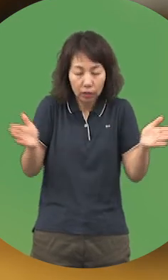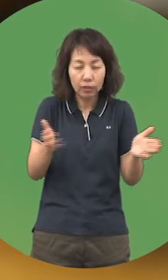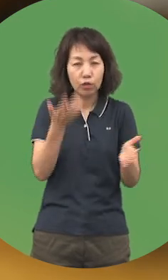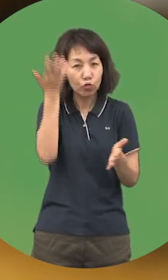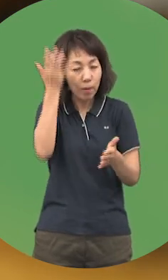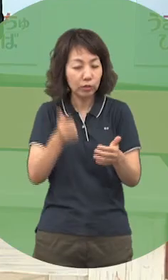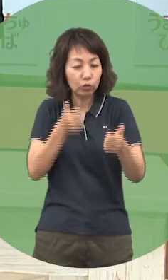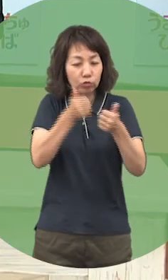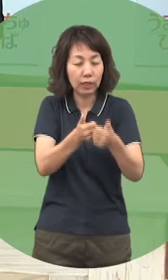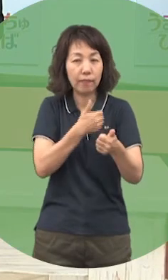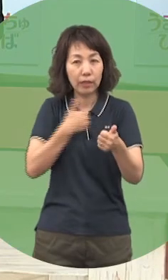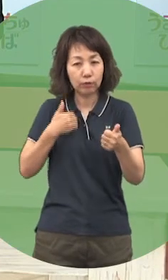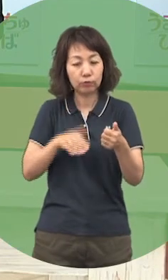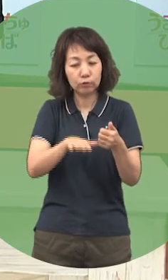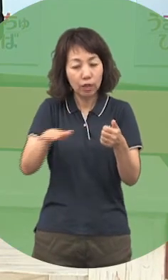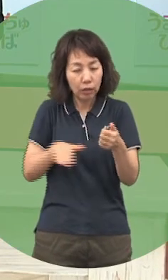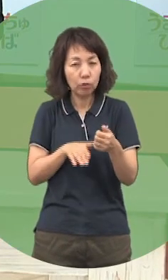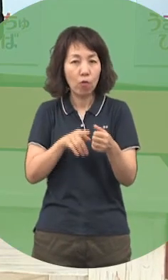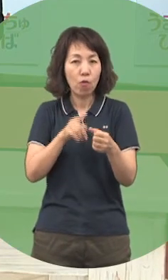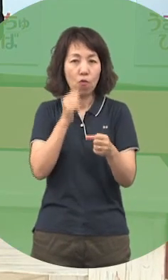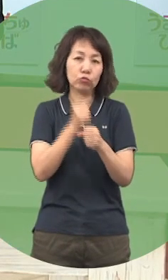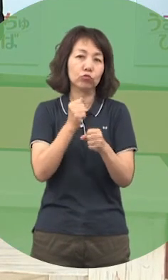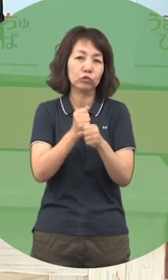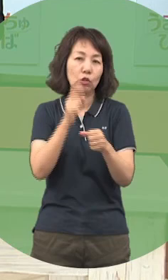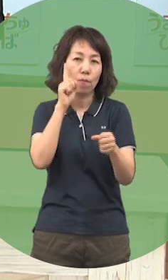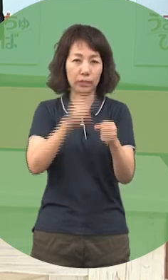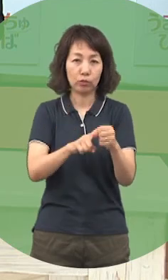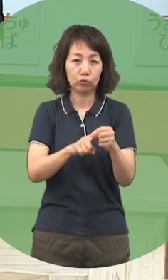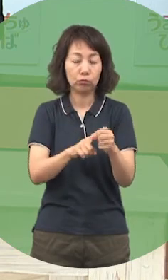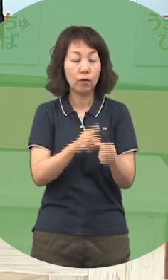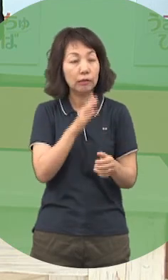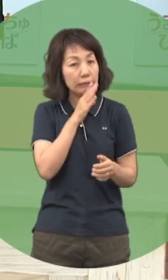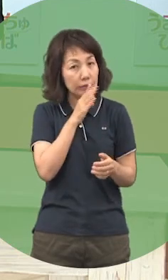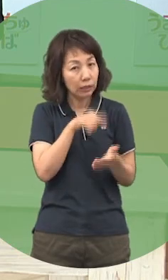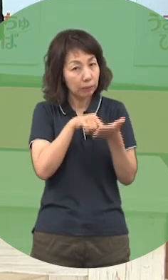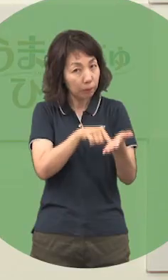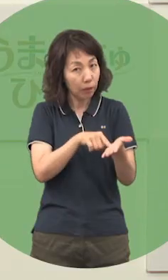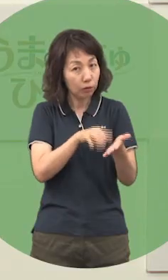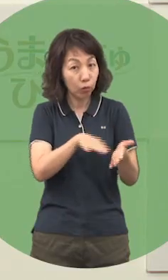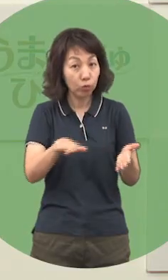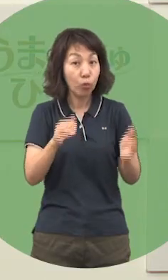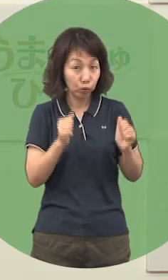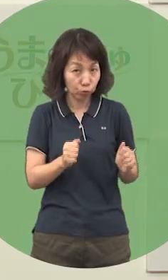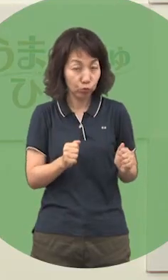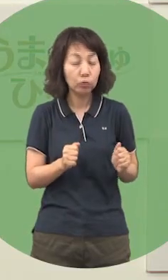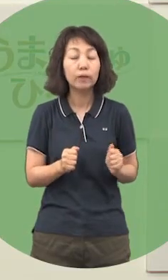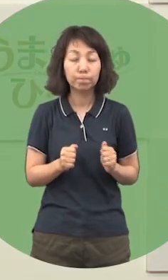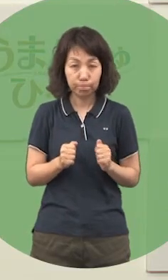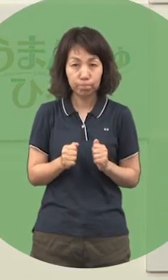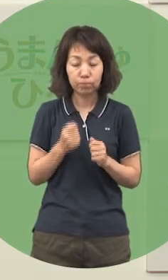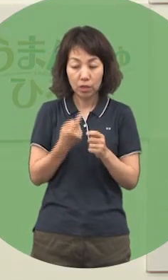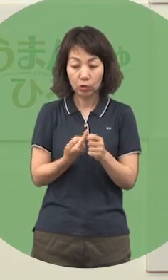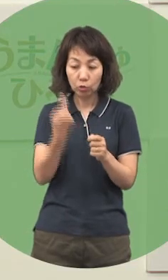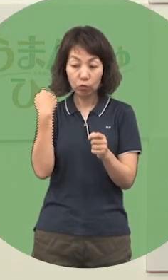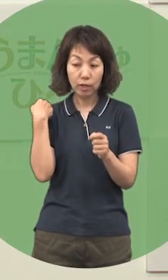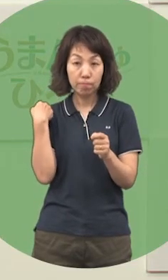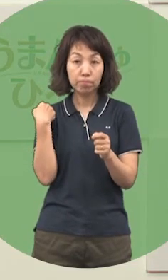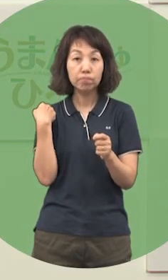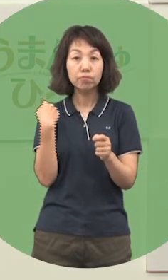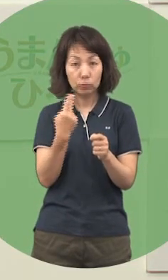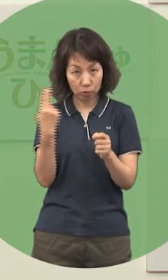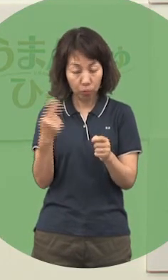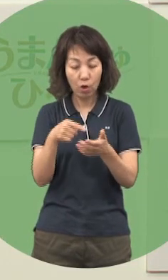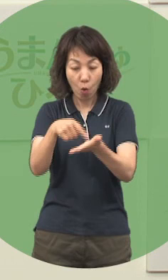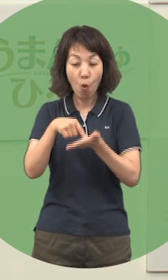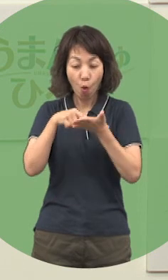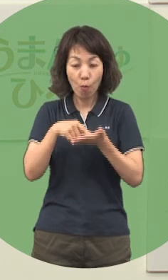しています。 実際にその制度を利用している方はいるんですか。 はい、昨年度は応募のあった9